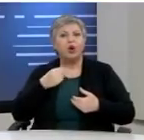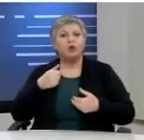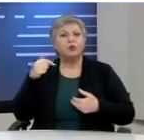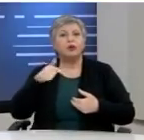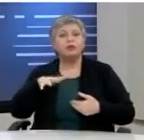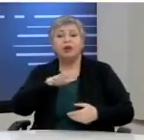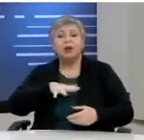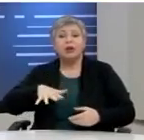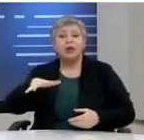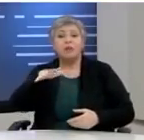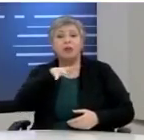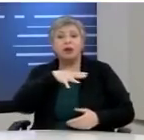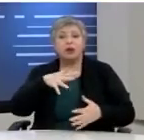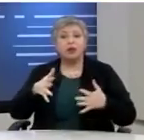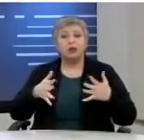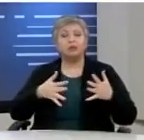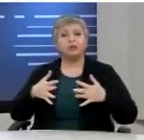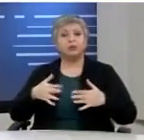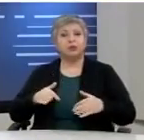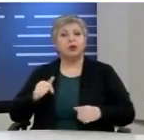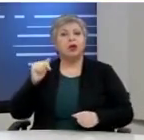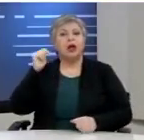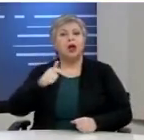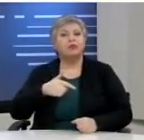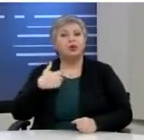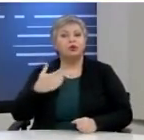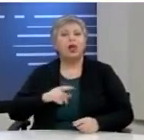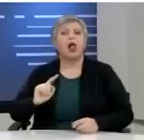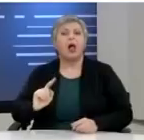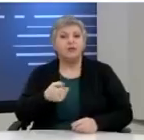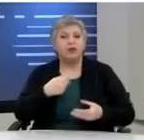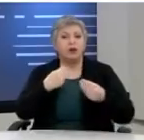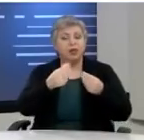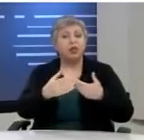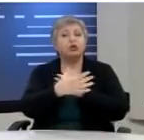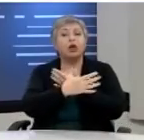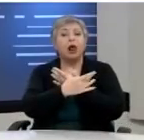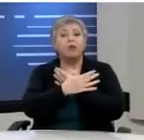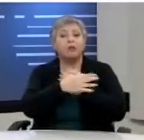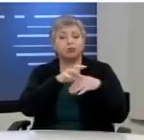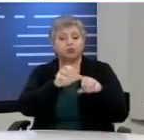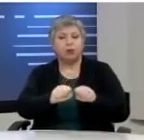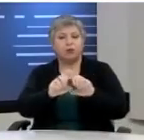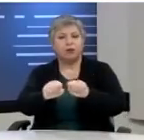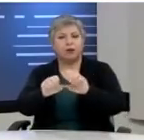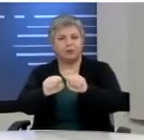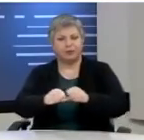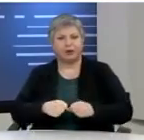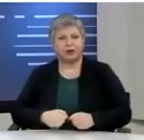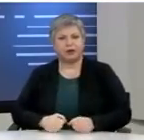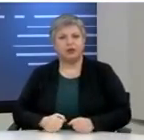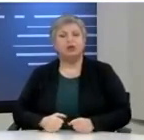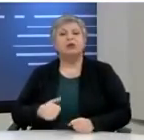δημιουργήσει τις προϋποθέσεις μιας μεγάλης Αλβανίας που δεν το θέλουμε και η αστάθεια στην περιοχή θα δημιουργήσει τις